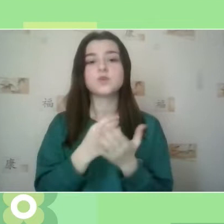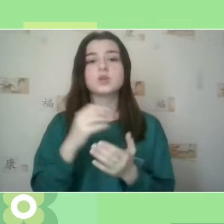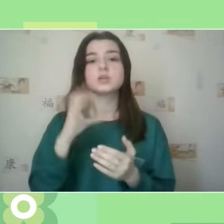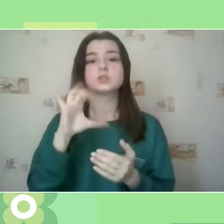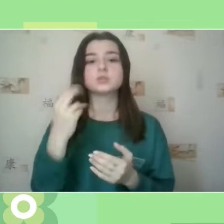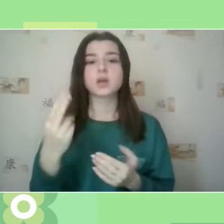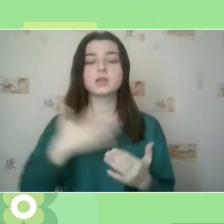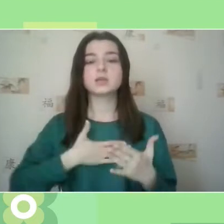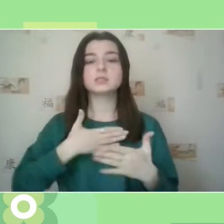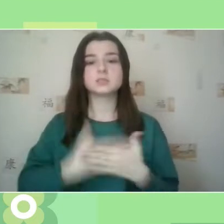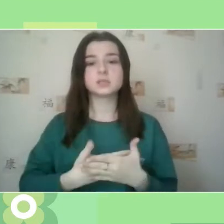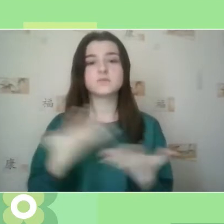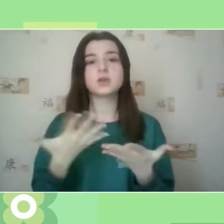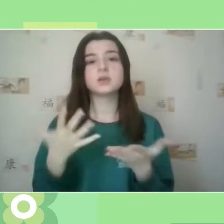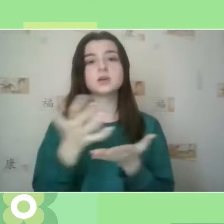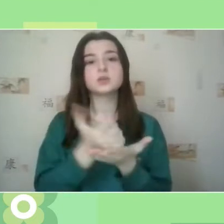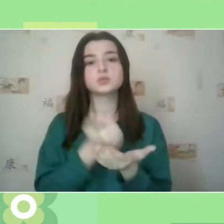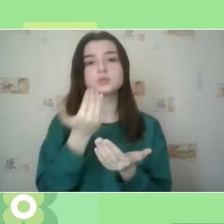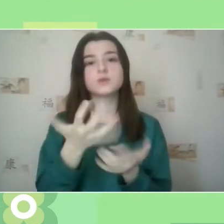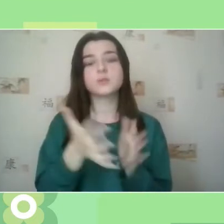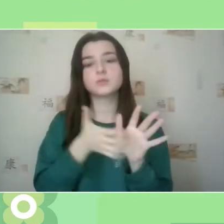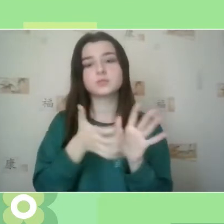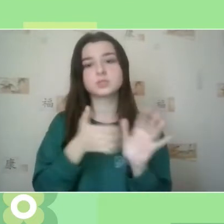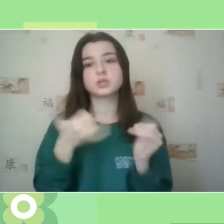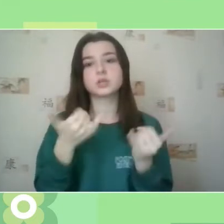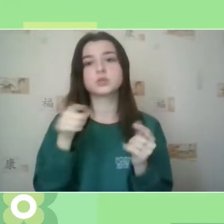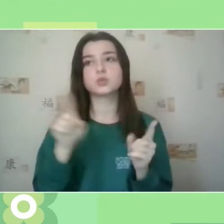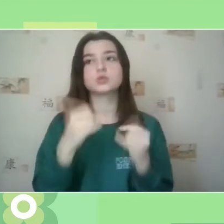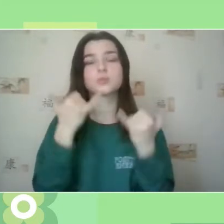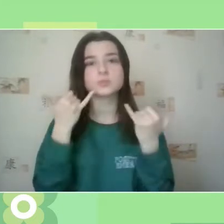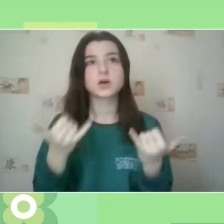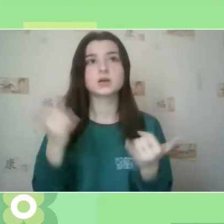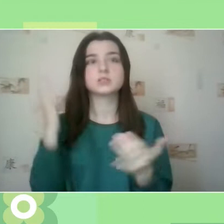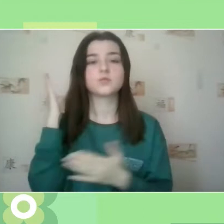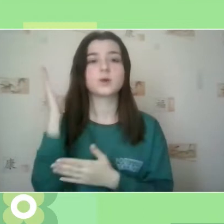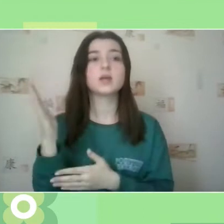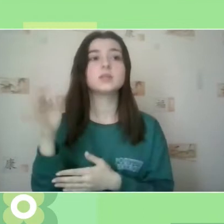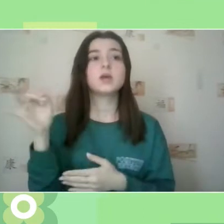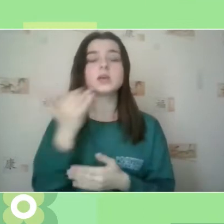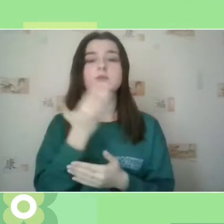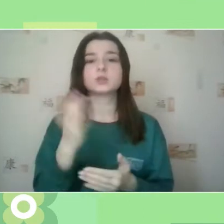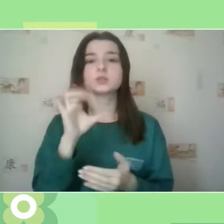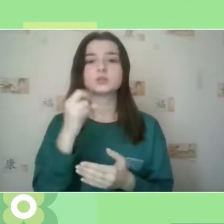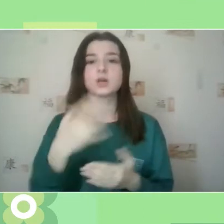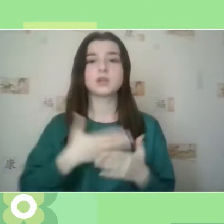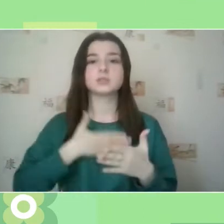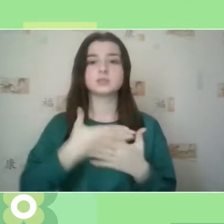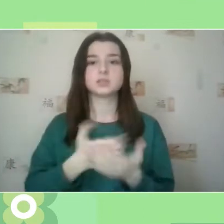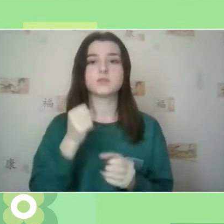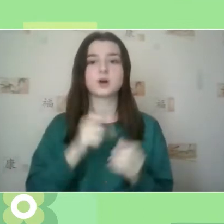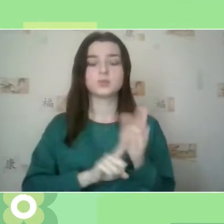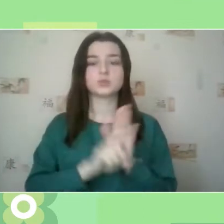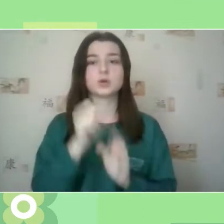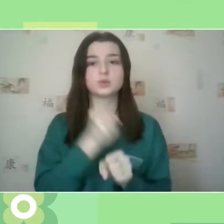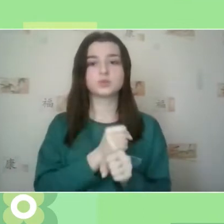це таке? Яких ресурсів вам не вистачає для того, щоб от прямо зараз вперед і ваша соціальна ініціатива стартувала? Подумайте,